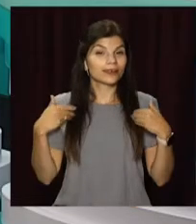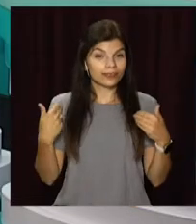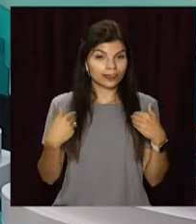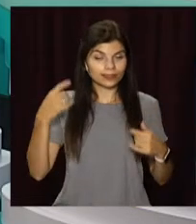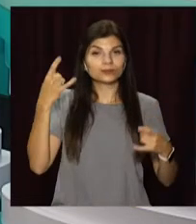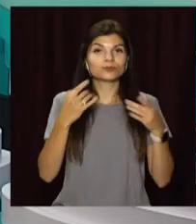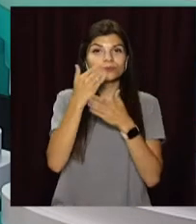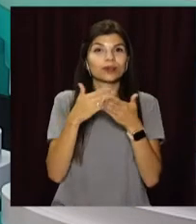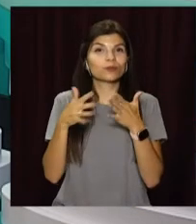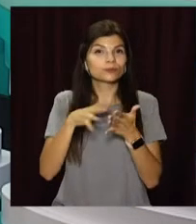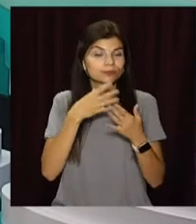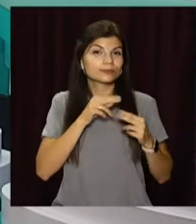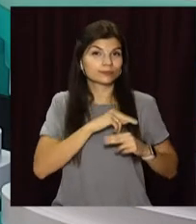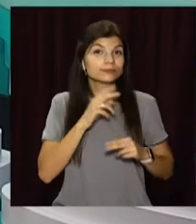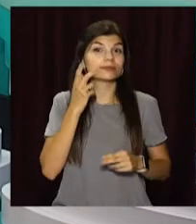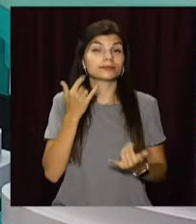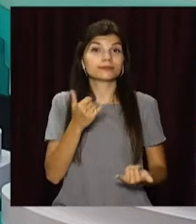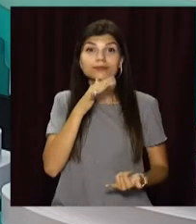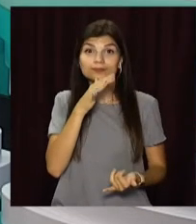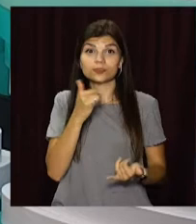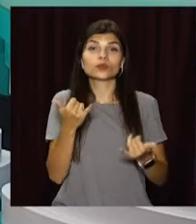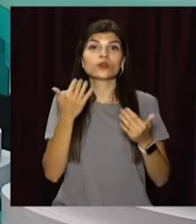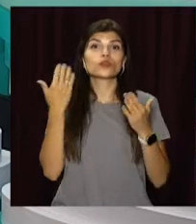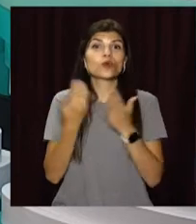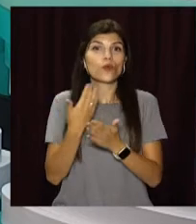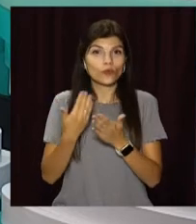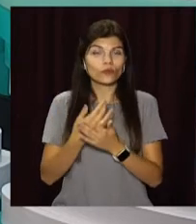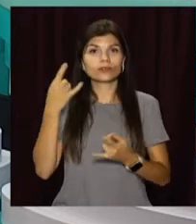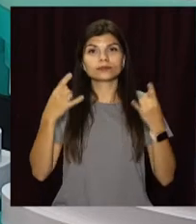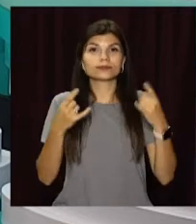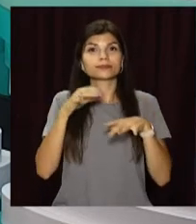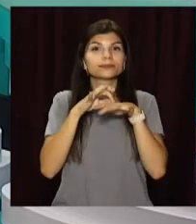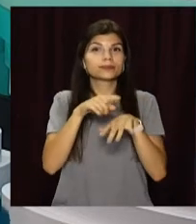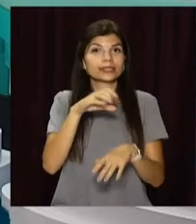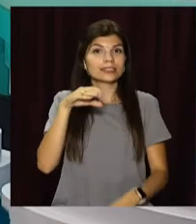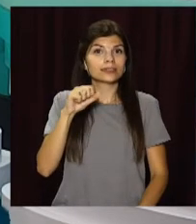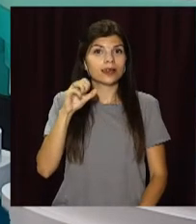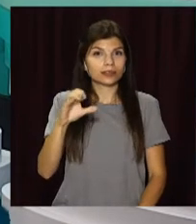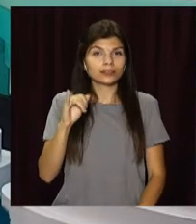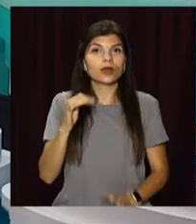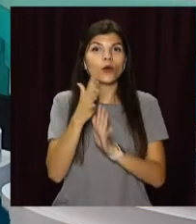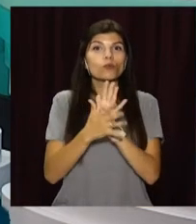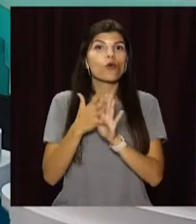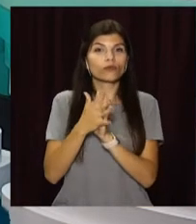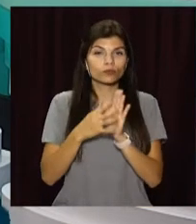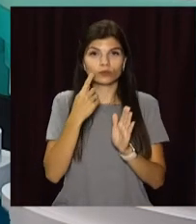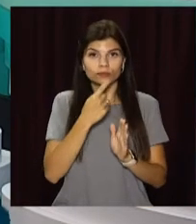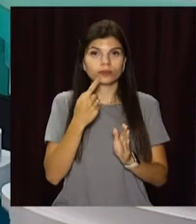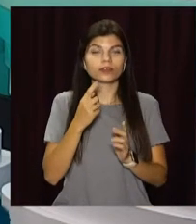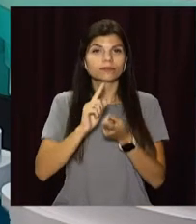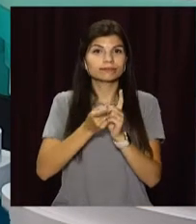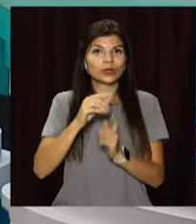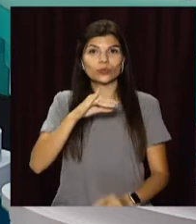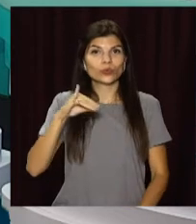Вітаю! Відкритий продовжує свою роботу. Як завжди, у цій порі випуск новин. У студії для вас працює Стас Коновалов, а мовою жестів